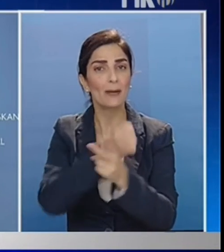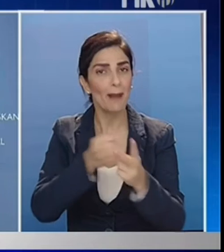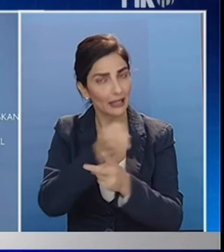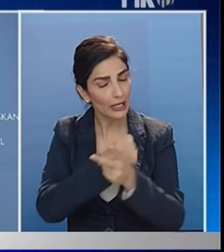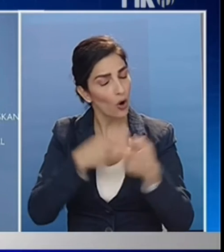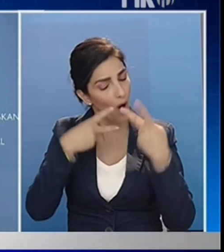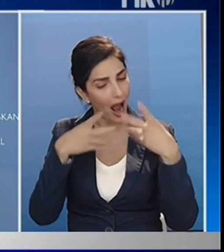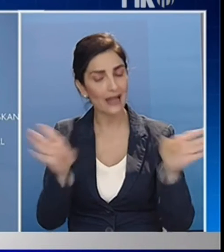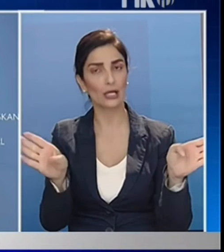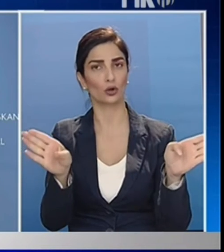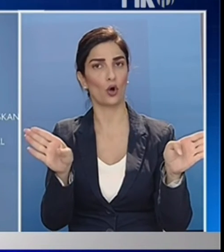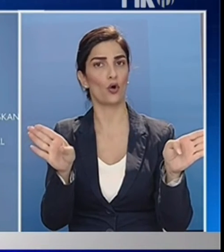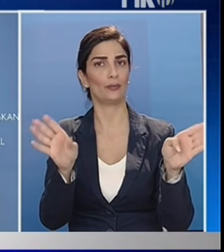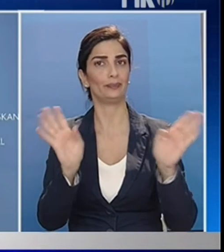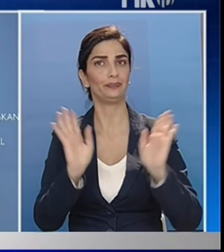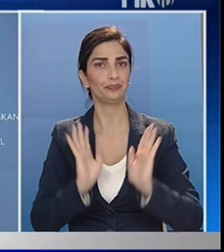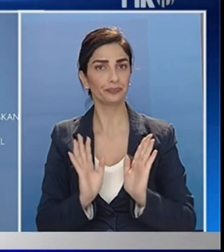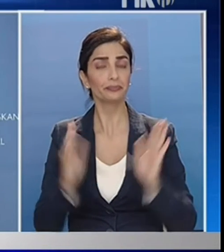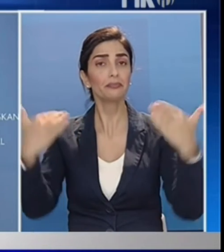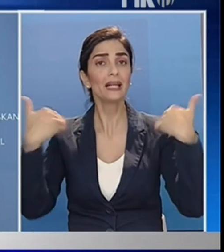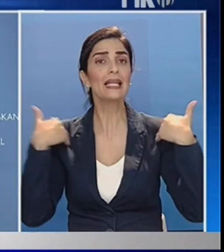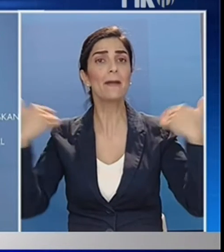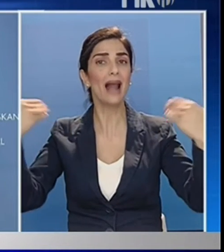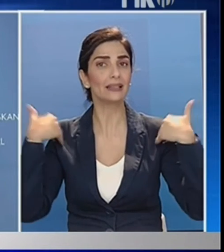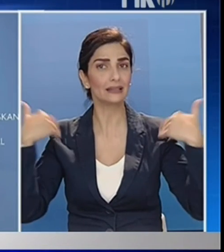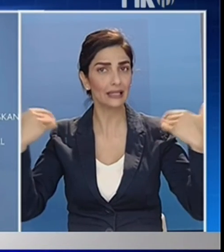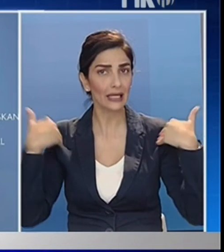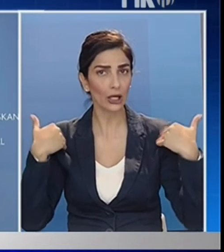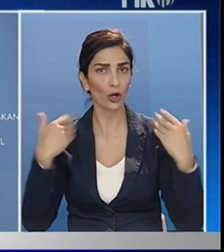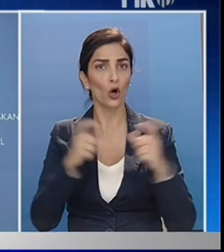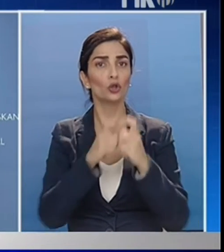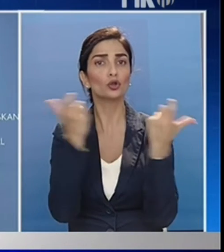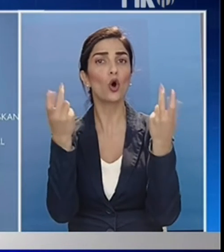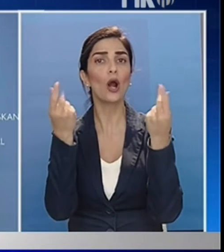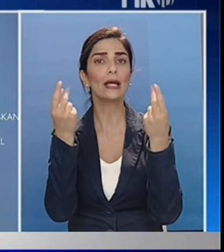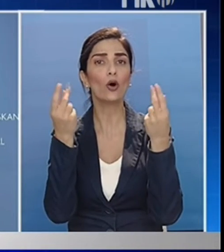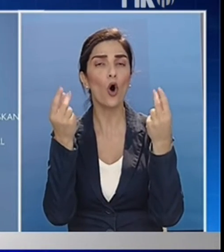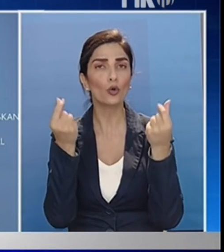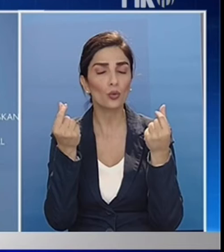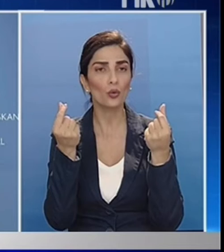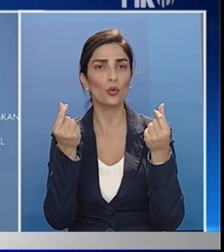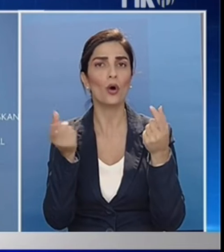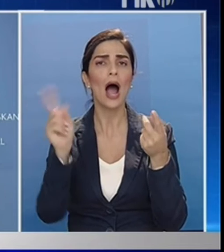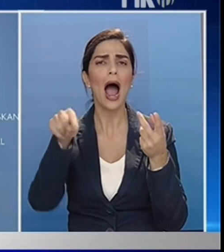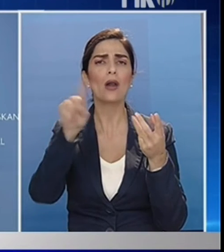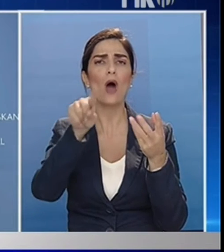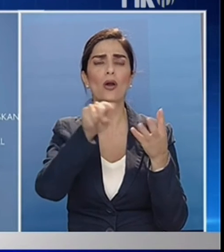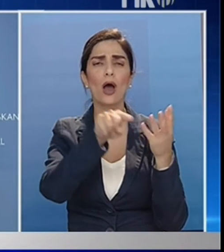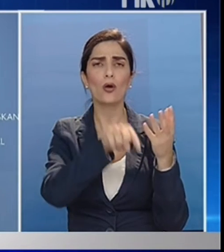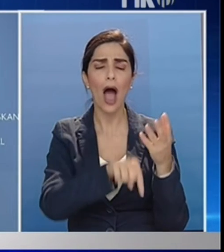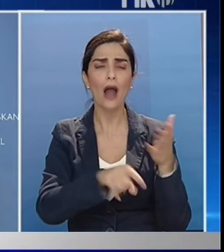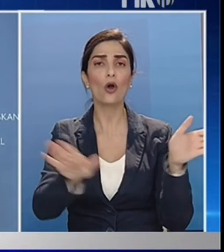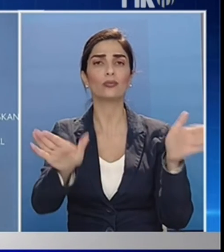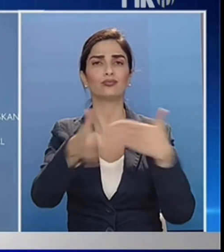διάταγμα, η λειτουργία γυμναστηρίων, σχολών χορού και άλλων σχολών και σχολών άλλων